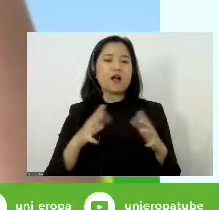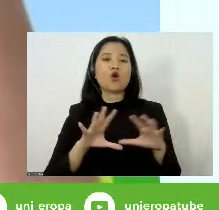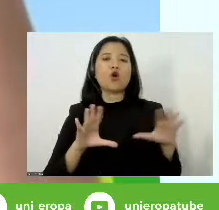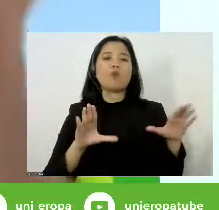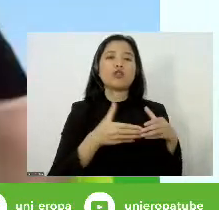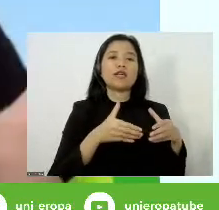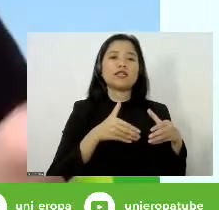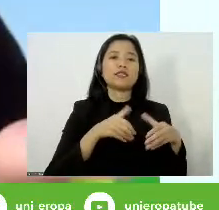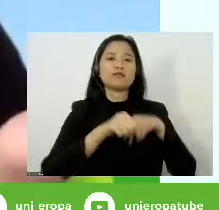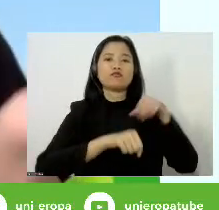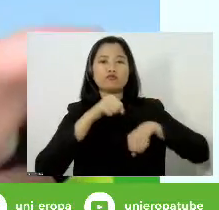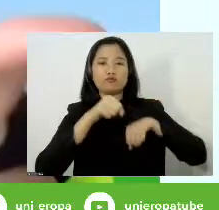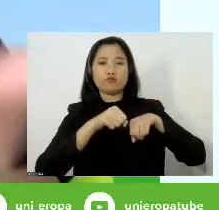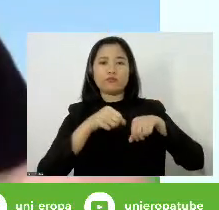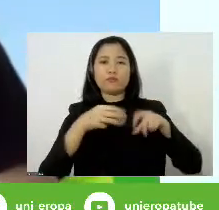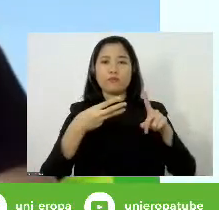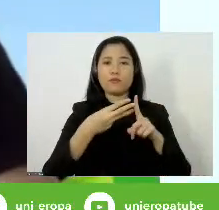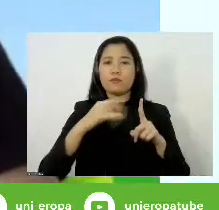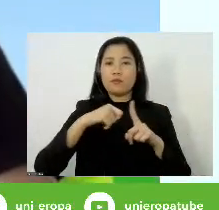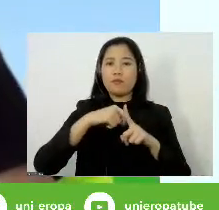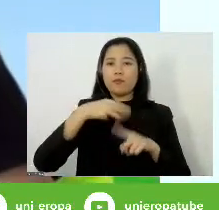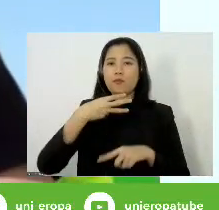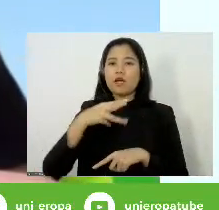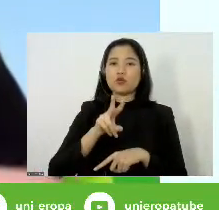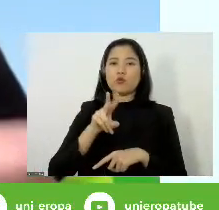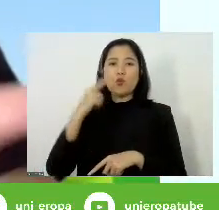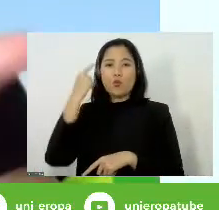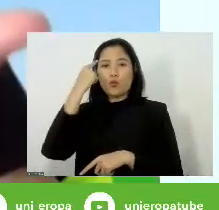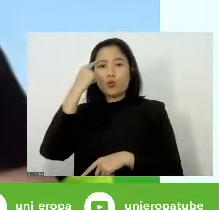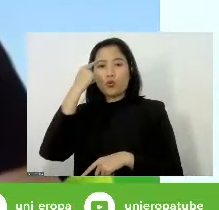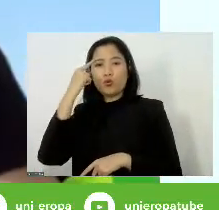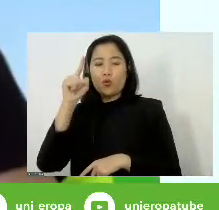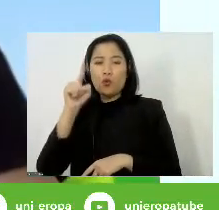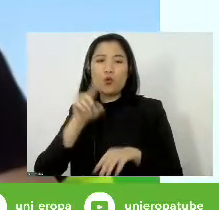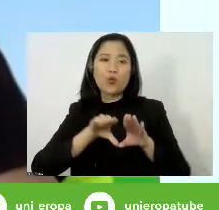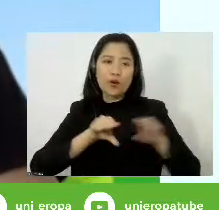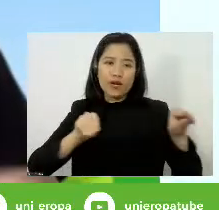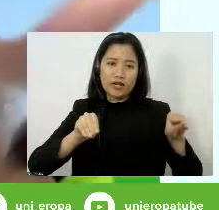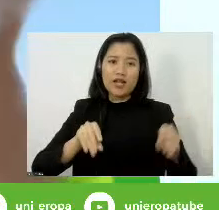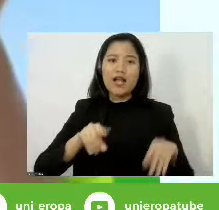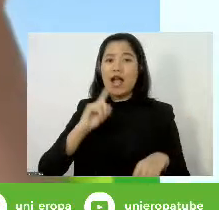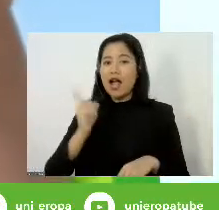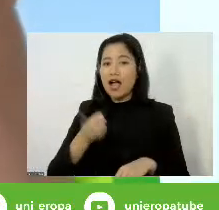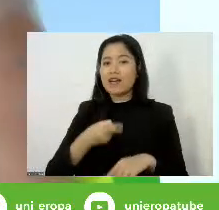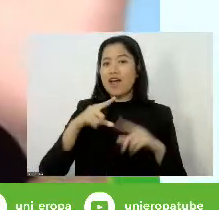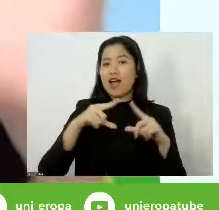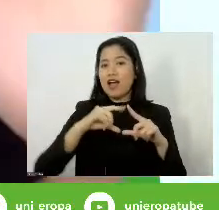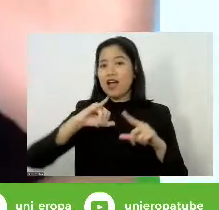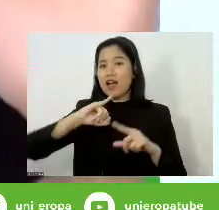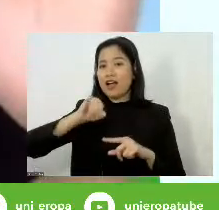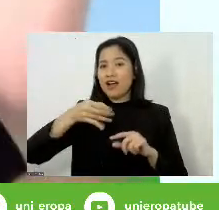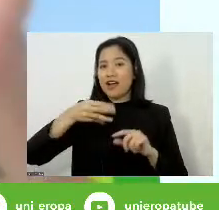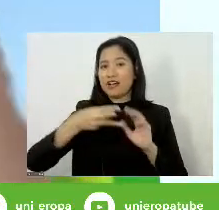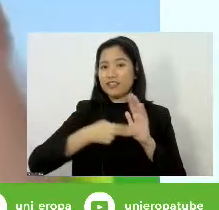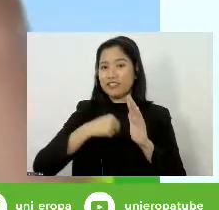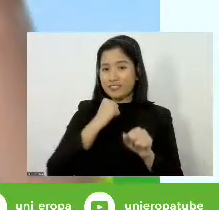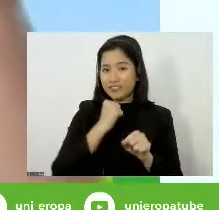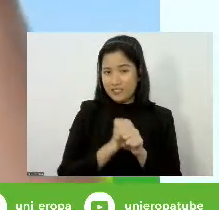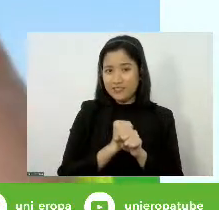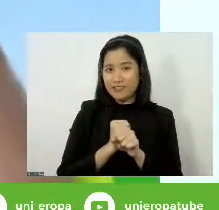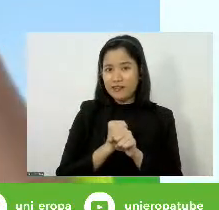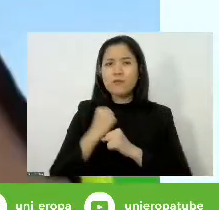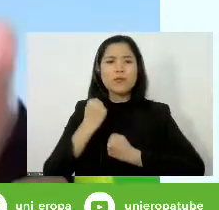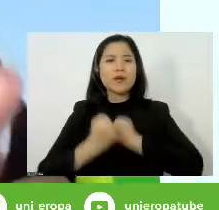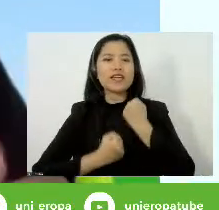juga bakal ada Mbak Ajeng Kartika Sari ini pegiat eco-fashion yang sustainable gitu